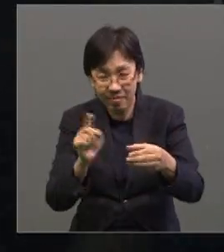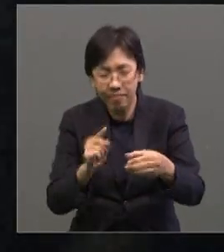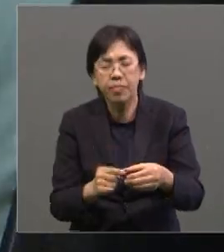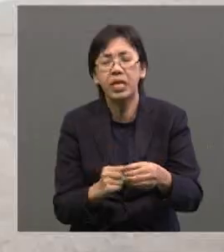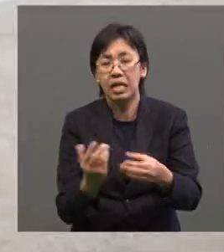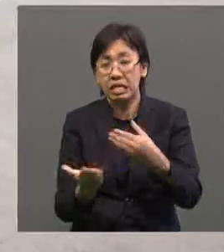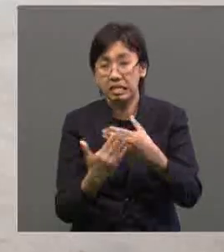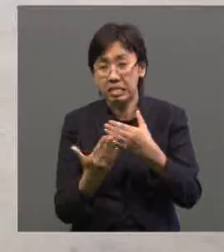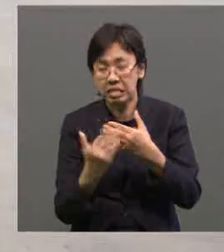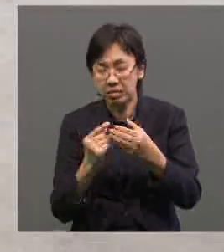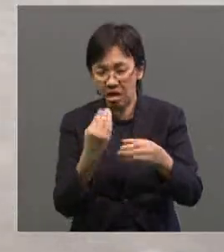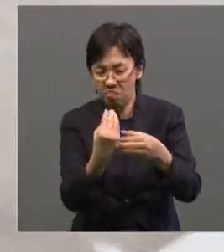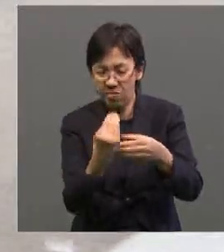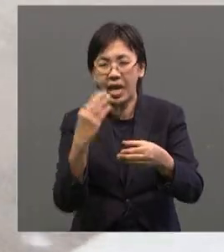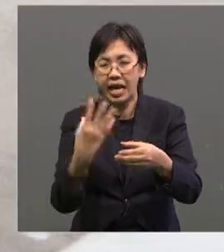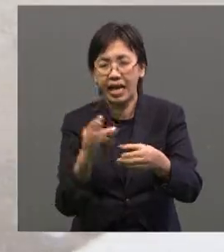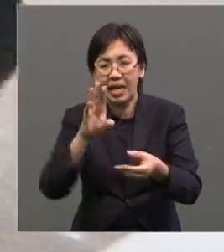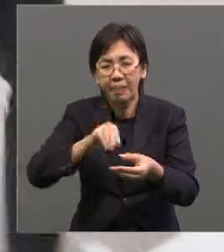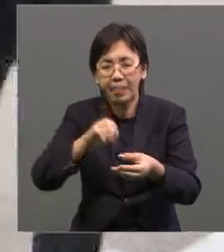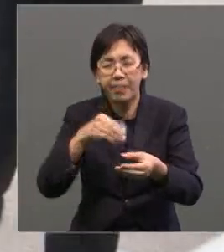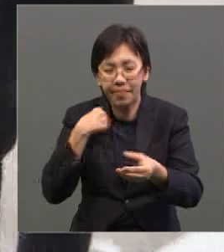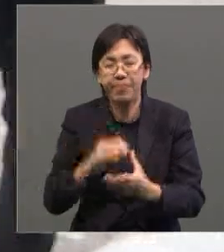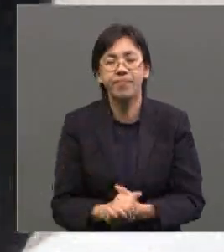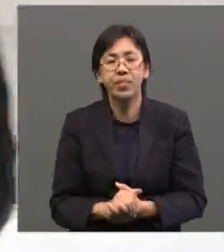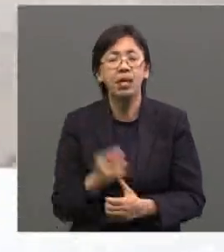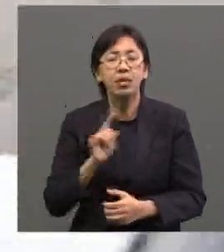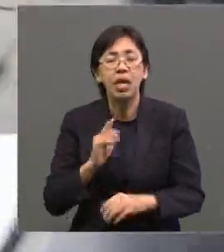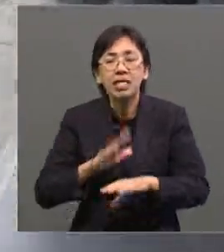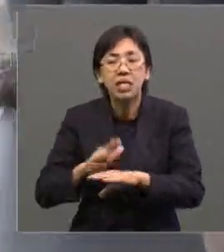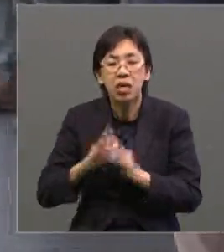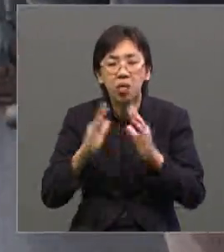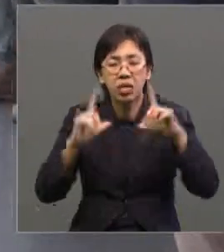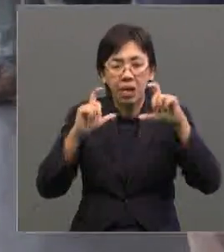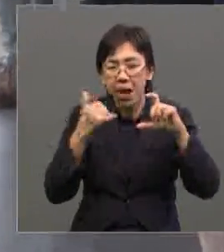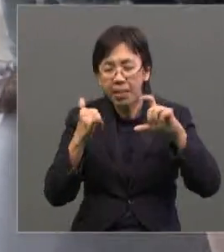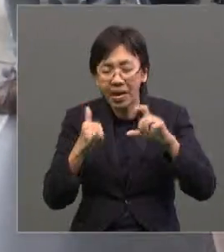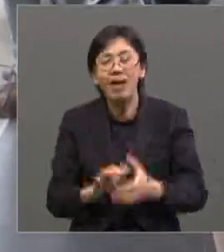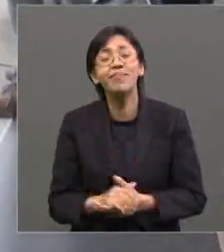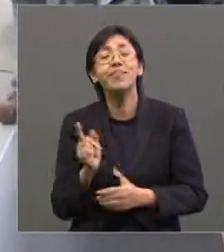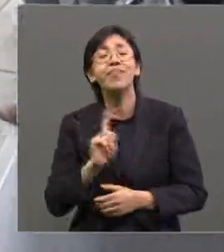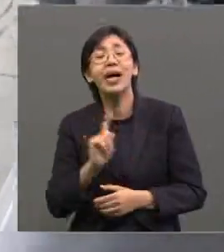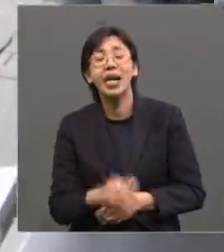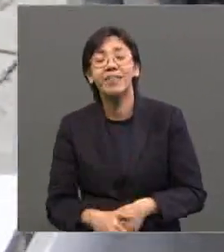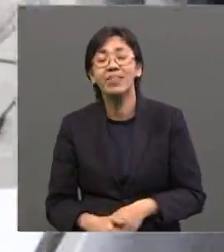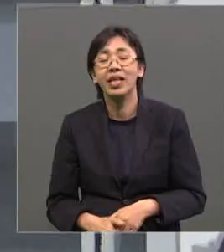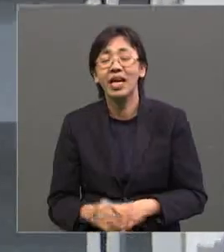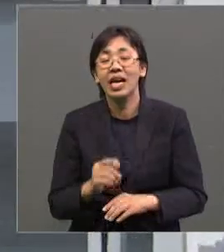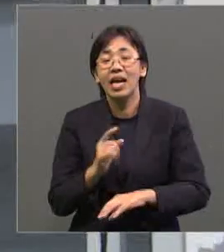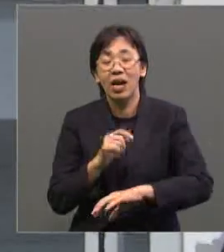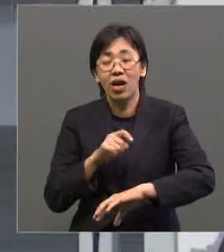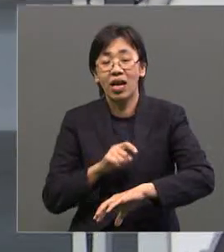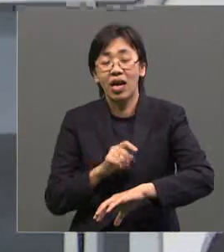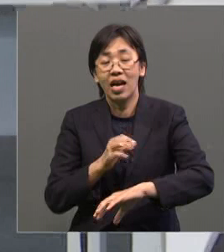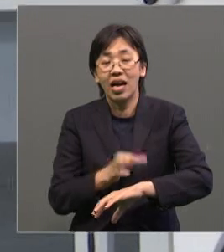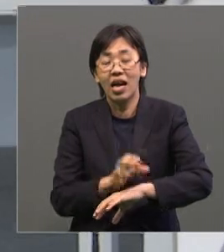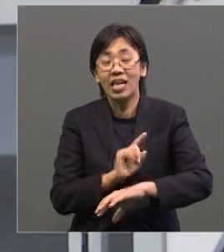ภัยเลยว่าให้ระมัดระวังนะคะแล้วก็ยังมีข้อมูลเตือนภัยบอกว่าให้ระวังช่างภาพแอบถ่ายโดยใช้นาฬิกาที่ซ่อน